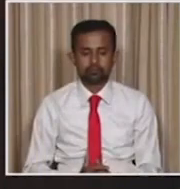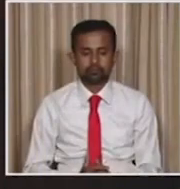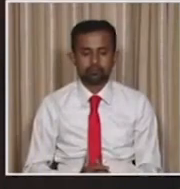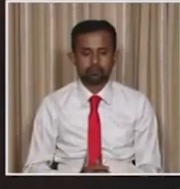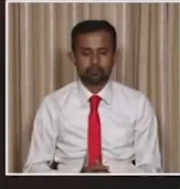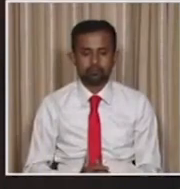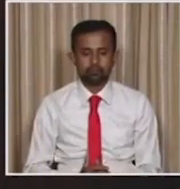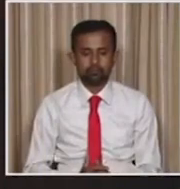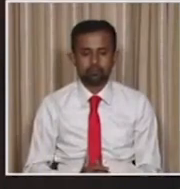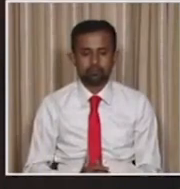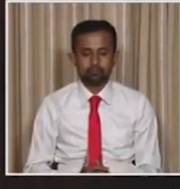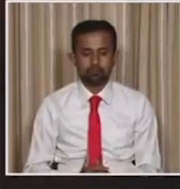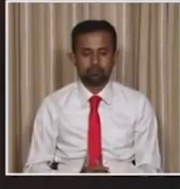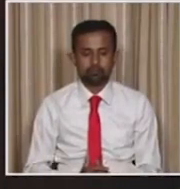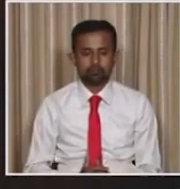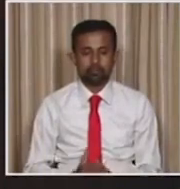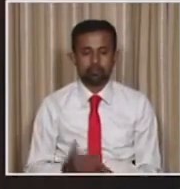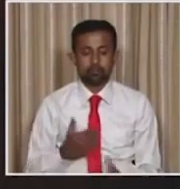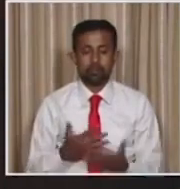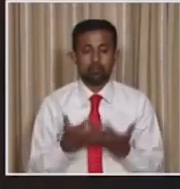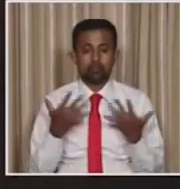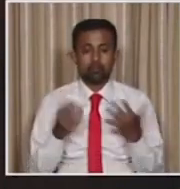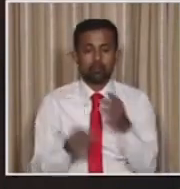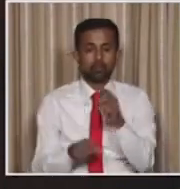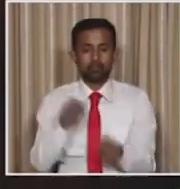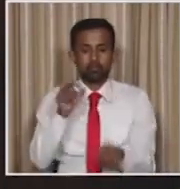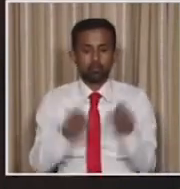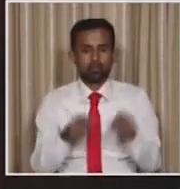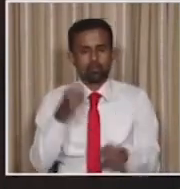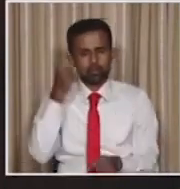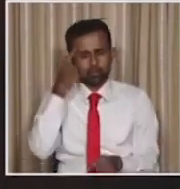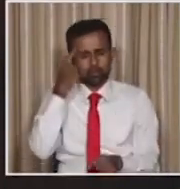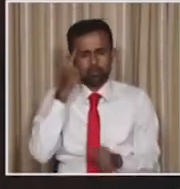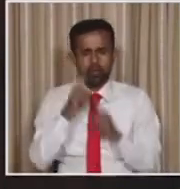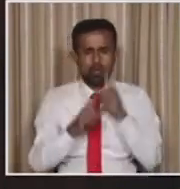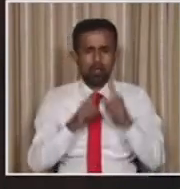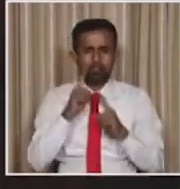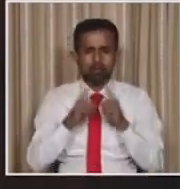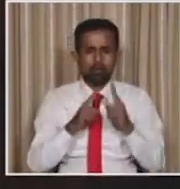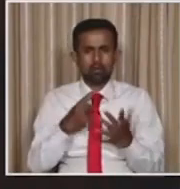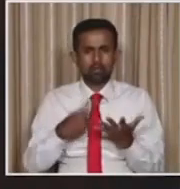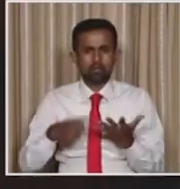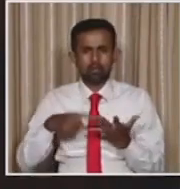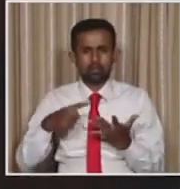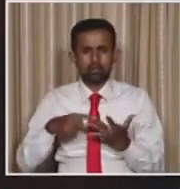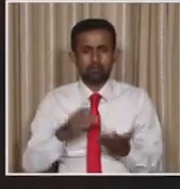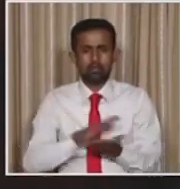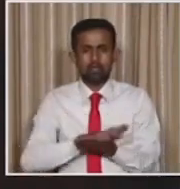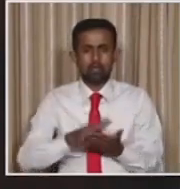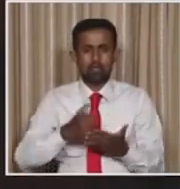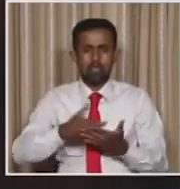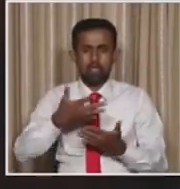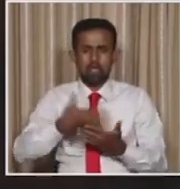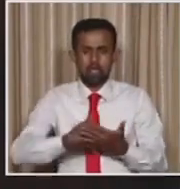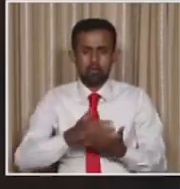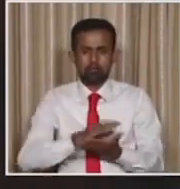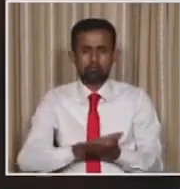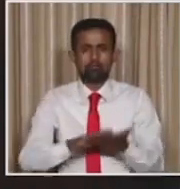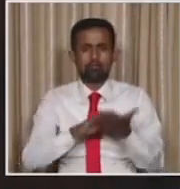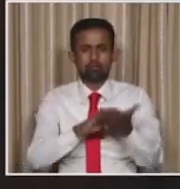එනිසාම අපි හුඟ දෙනෙක් කල්පනා කරන අපි කතා කරන දේවල් අඩු ගානේ හැන්සාඩ් වාර්තාවටවත්